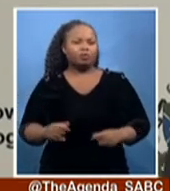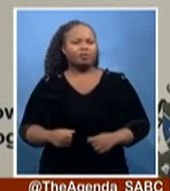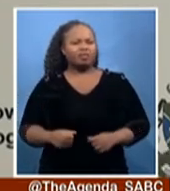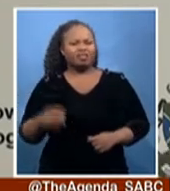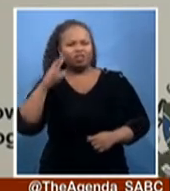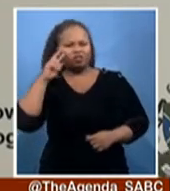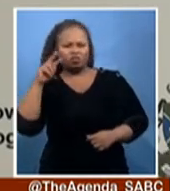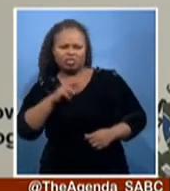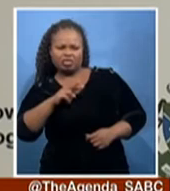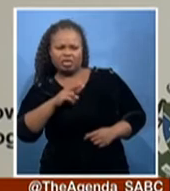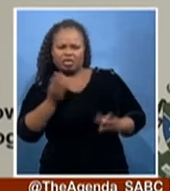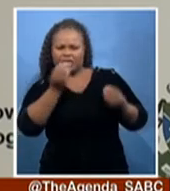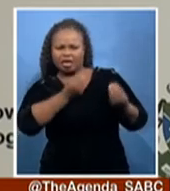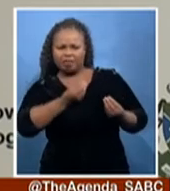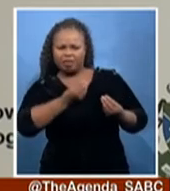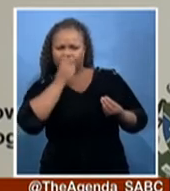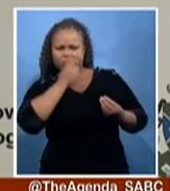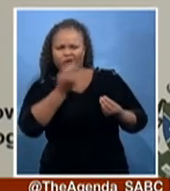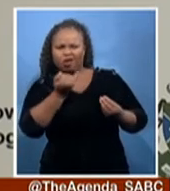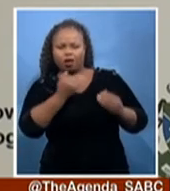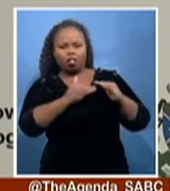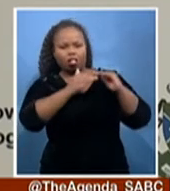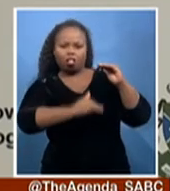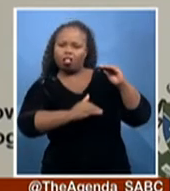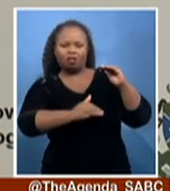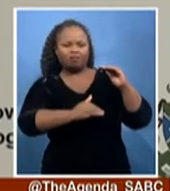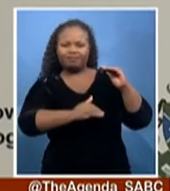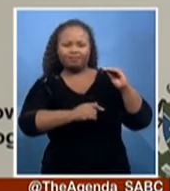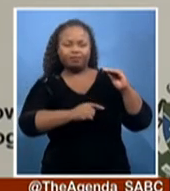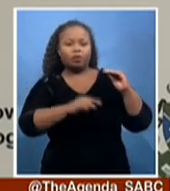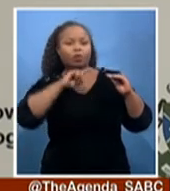Seo se na le bokgoni jwa go re tsietsa